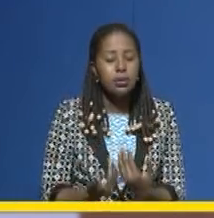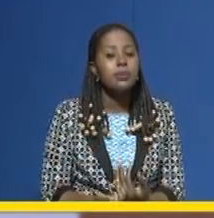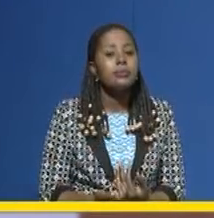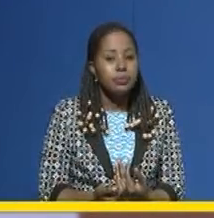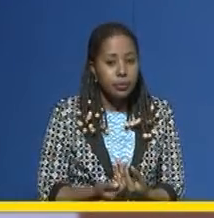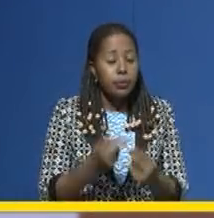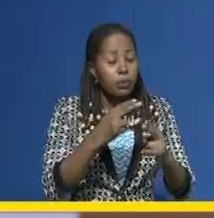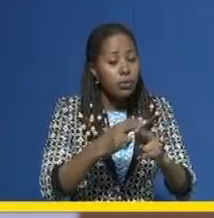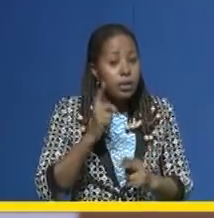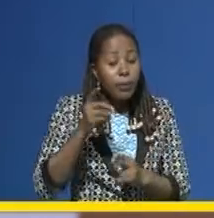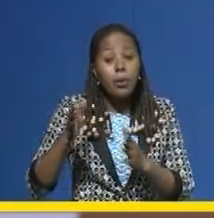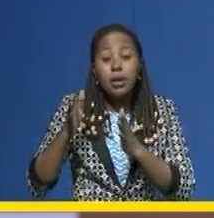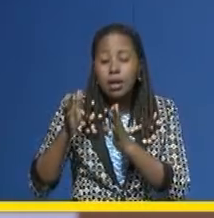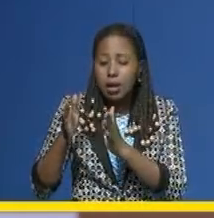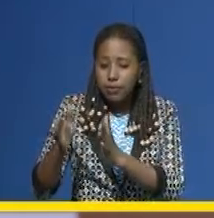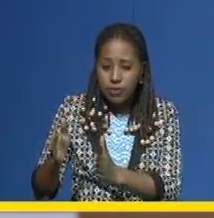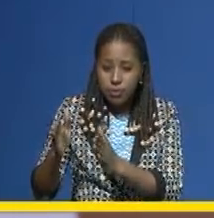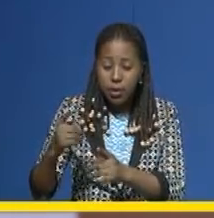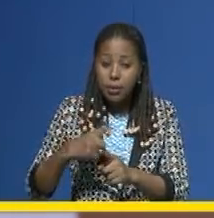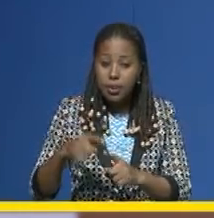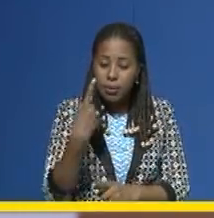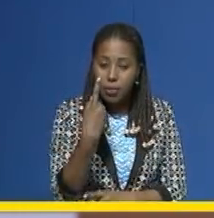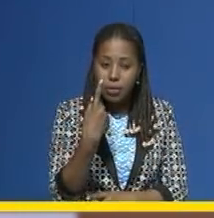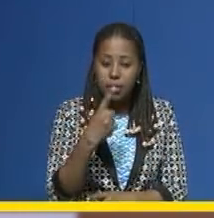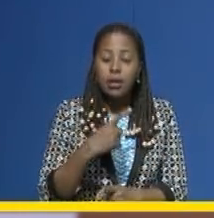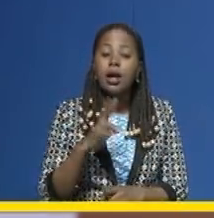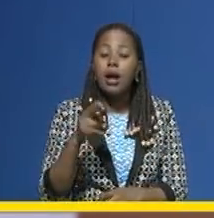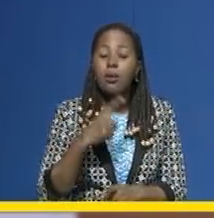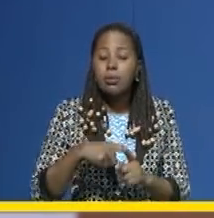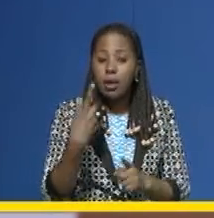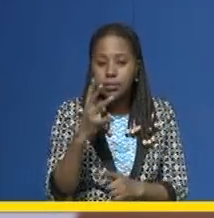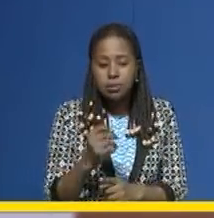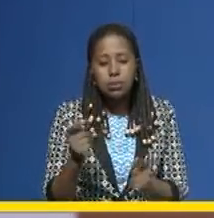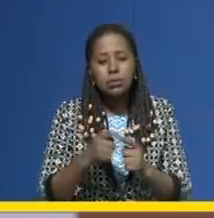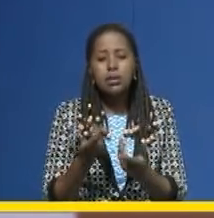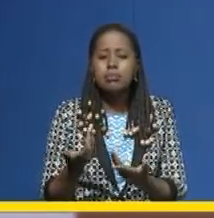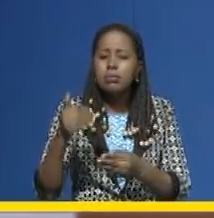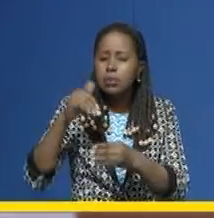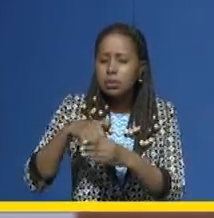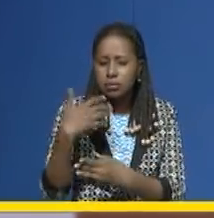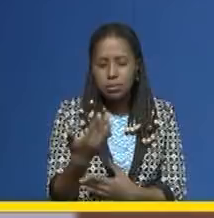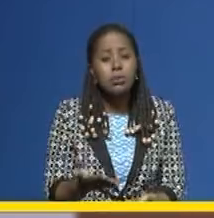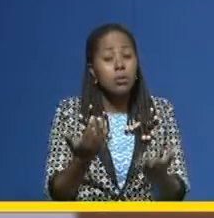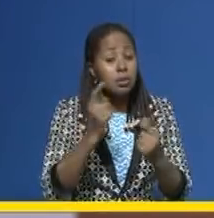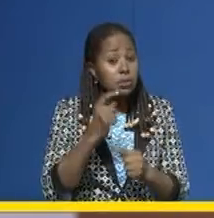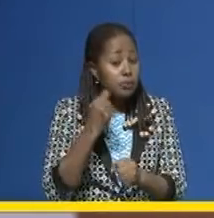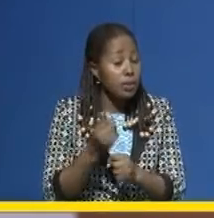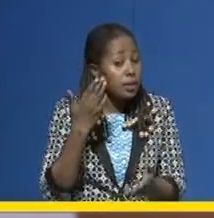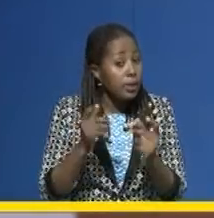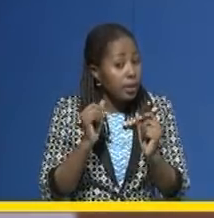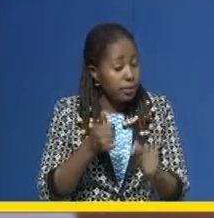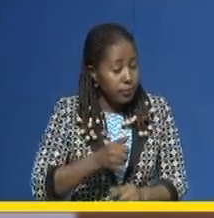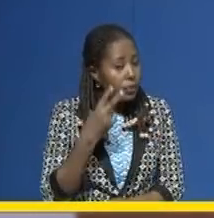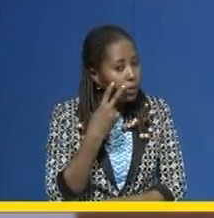vyumba 100 na 100, vyumba 150, unakuta kuna wateja watano. Kwa hiyo unaweza usifanye tathmini, lakini